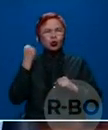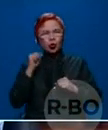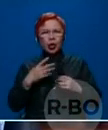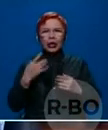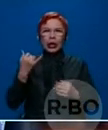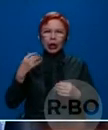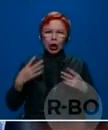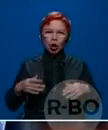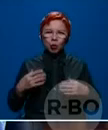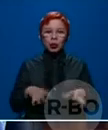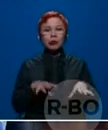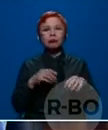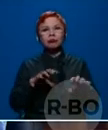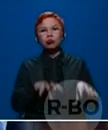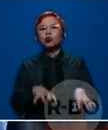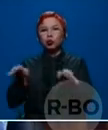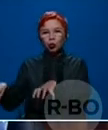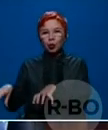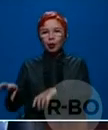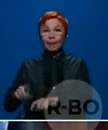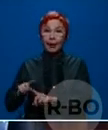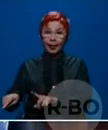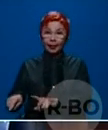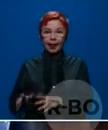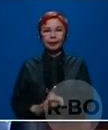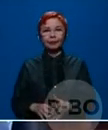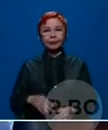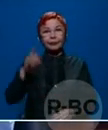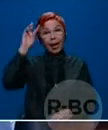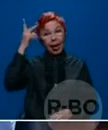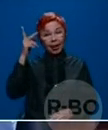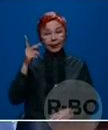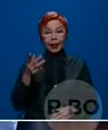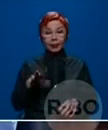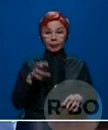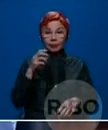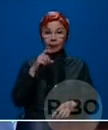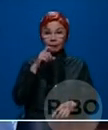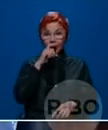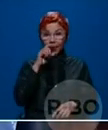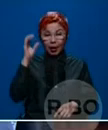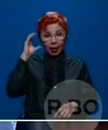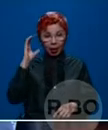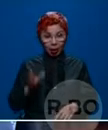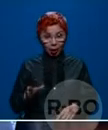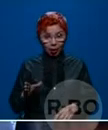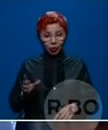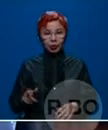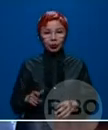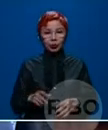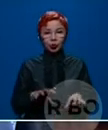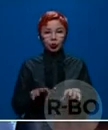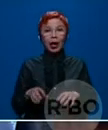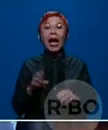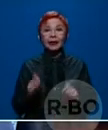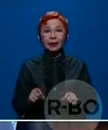akhirnya tergusur ke tempat lain bapak punya alasan tentunya mengapa menggusur Tetapi bagaimana perasaan Bapak e